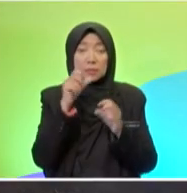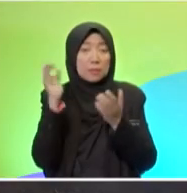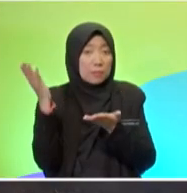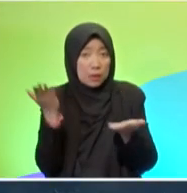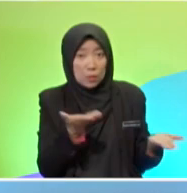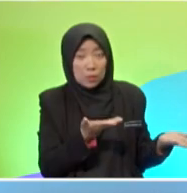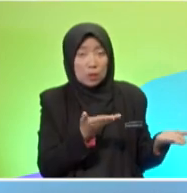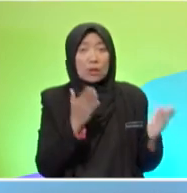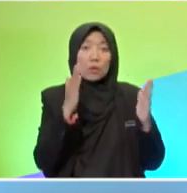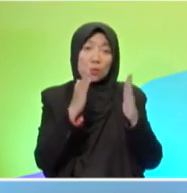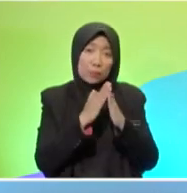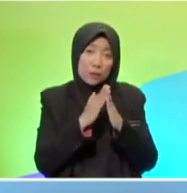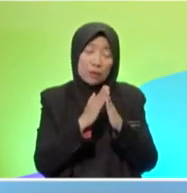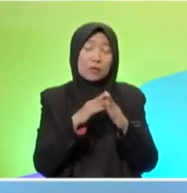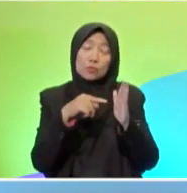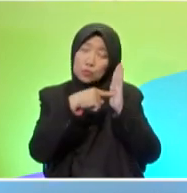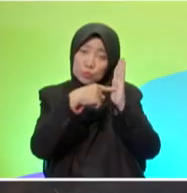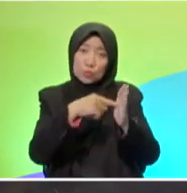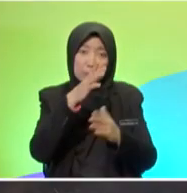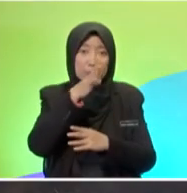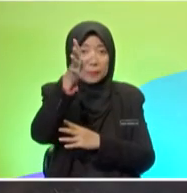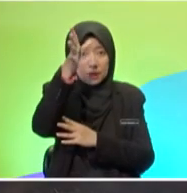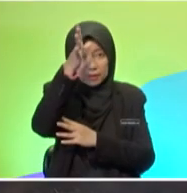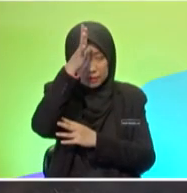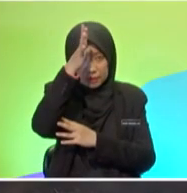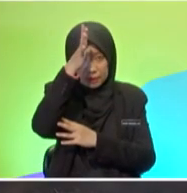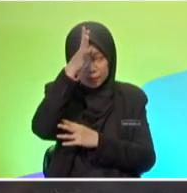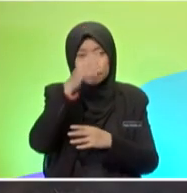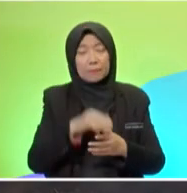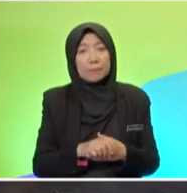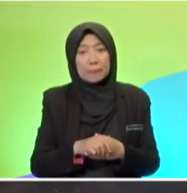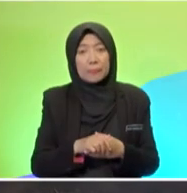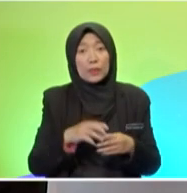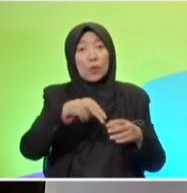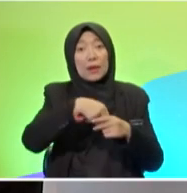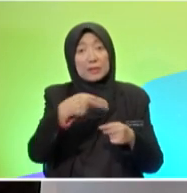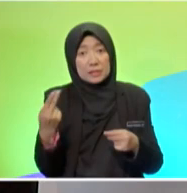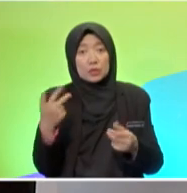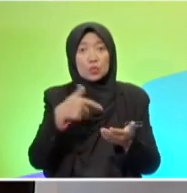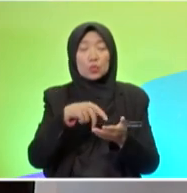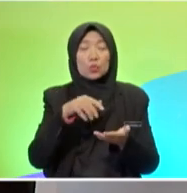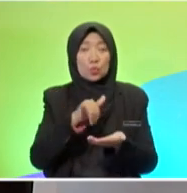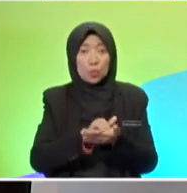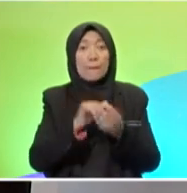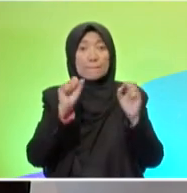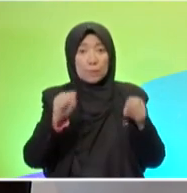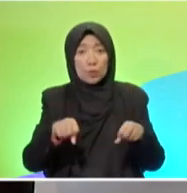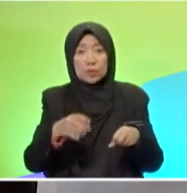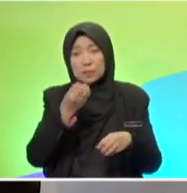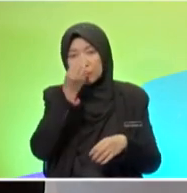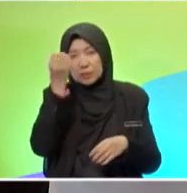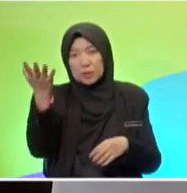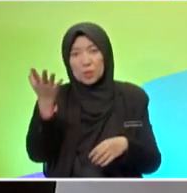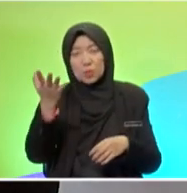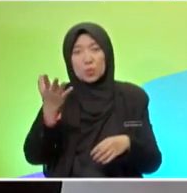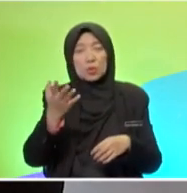tengok ini adalah hasil karya mereka So bilang dapat hasil karya tersebut y-nya boleh disebar luaskan maklumat orang lain pembeli tahu